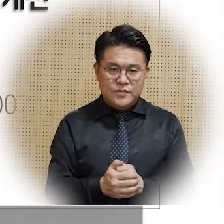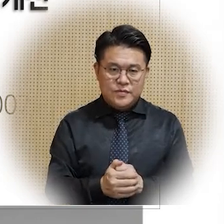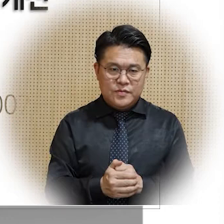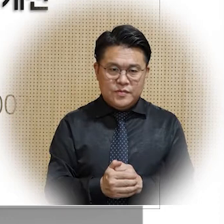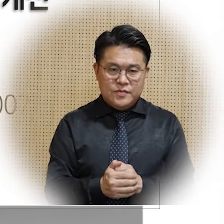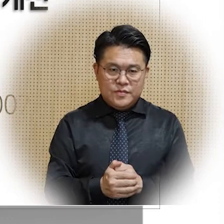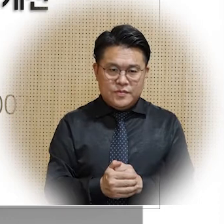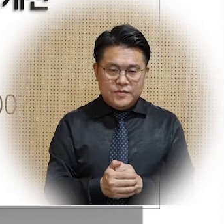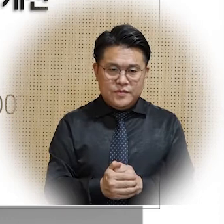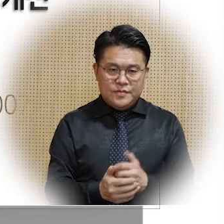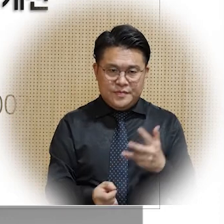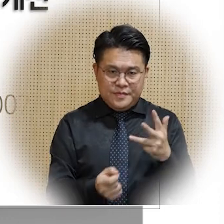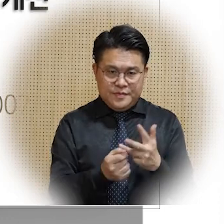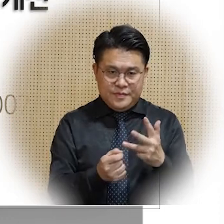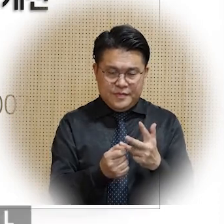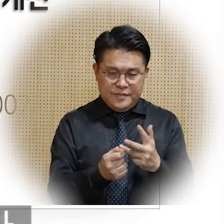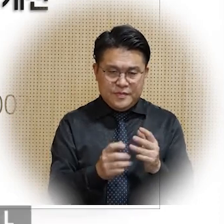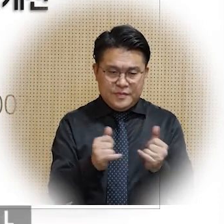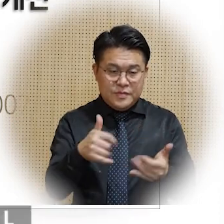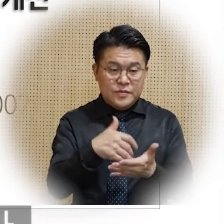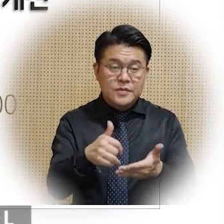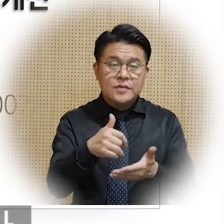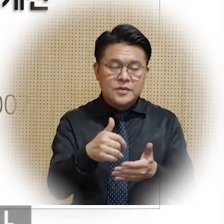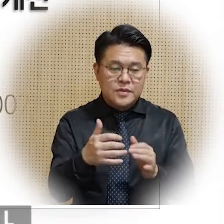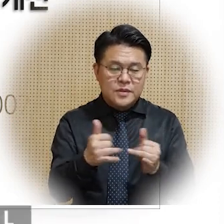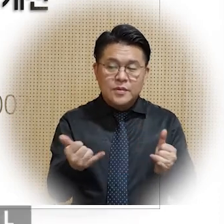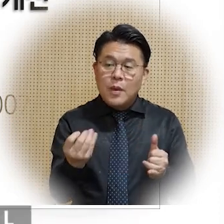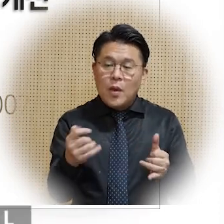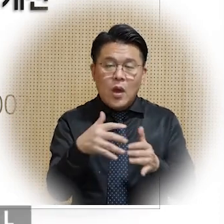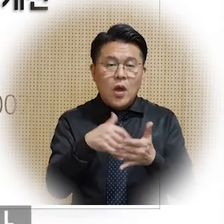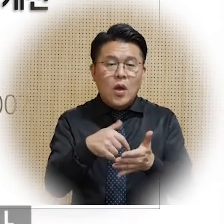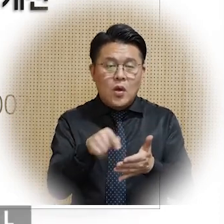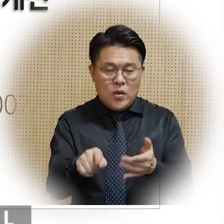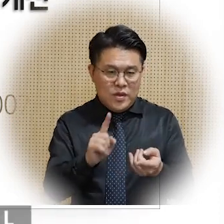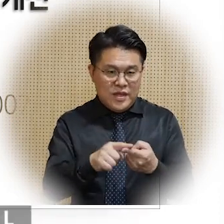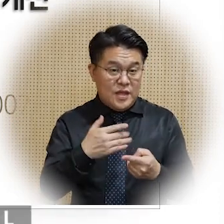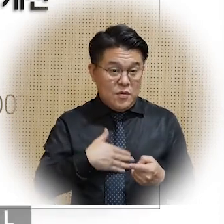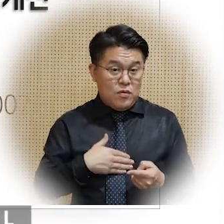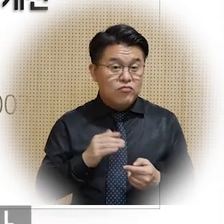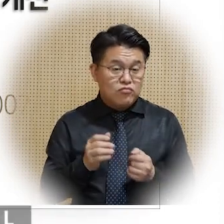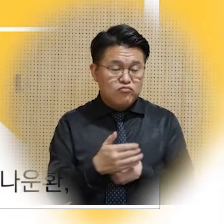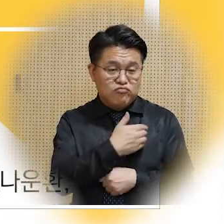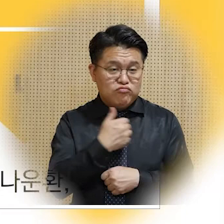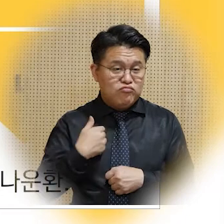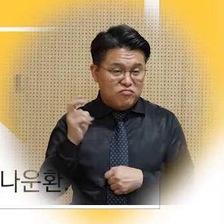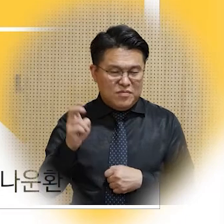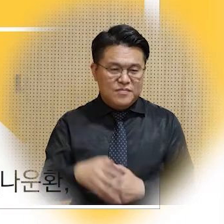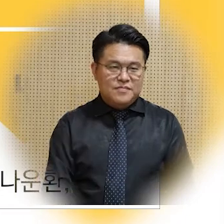8번 정원 산정, 요 부분 정도만 알고 계셔도 되지 않을까 싶습니다.